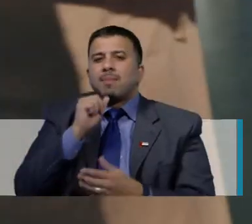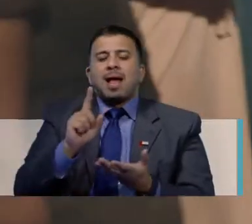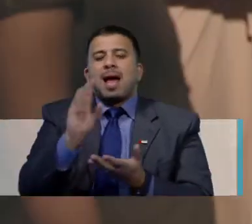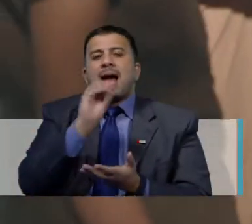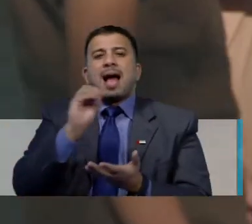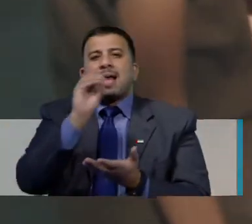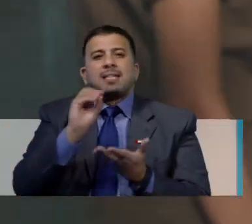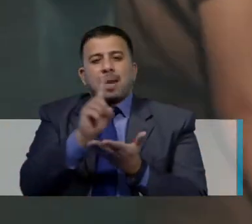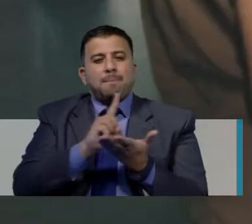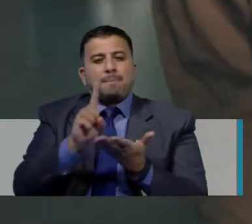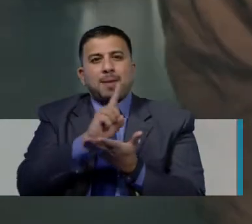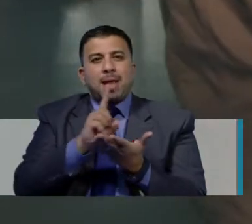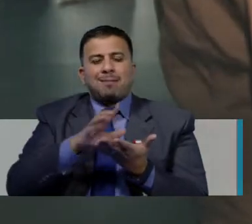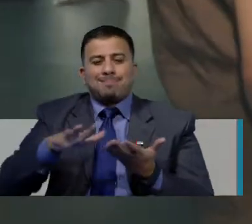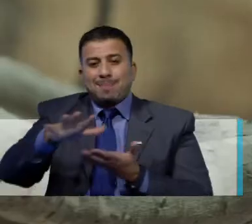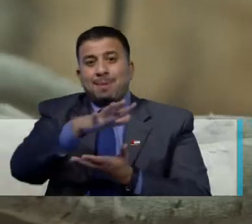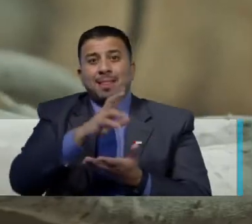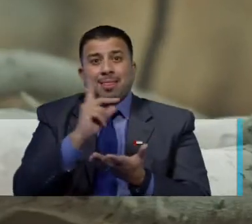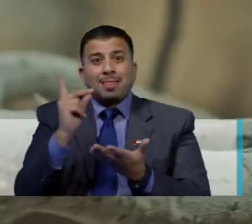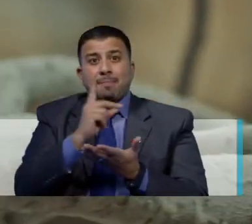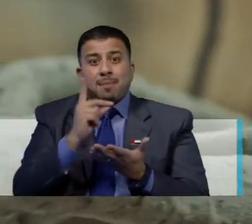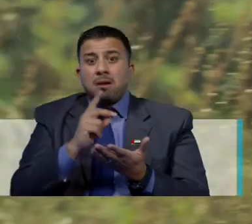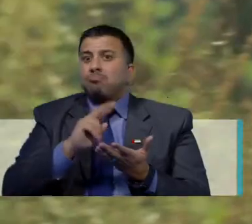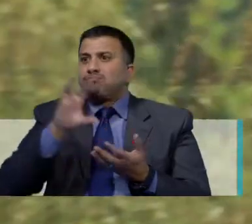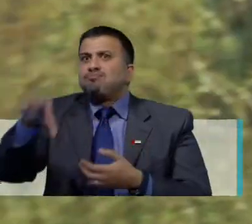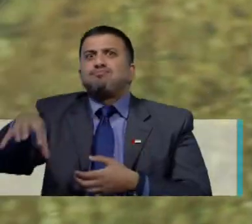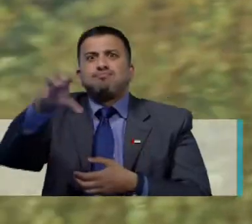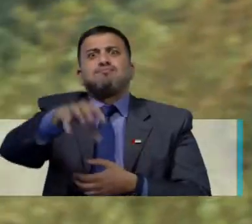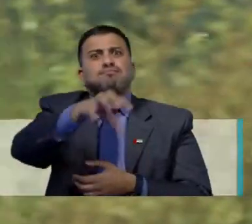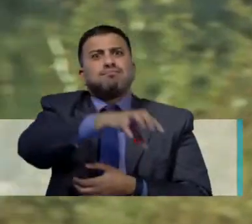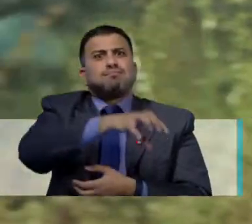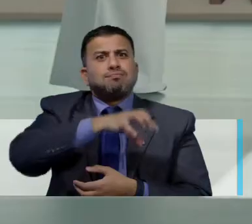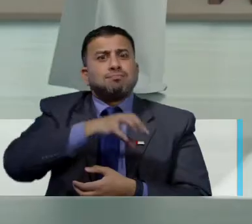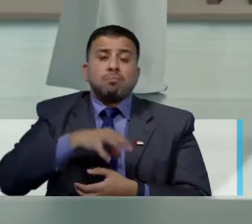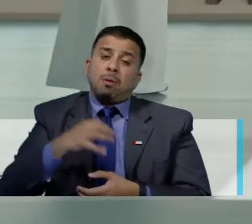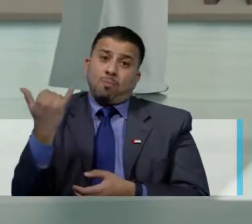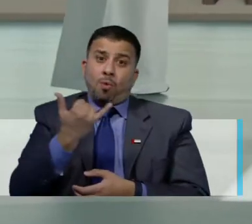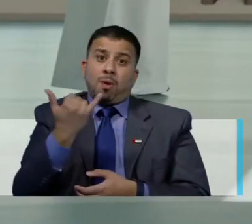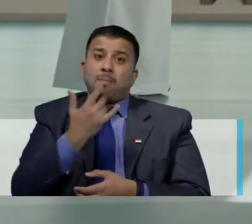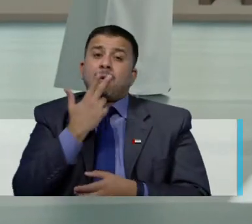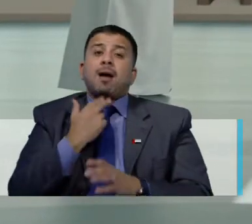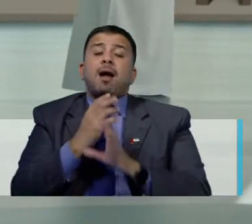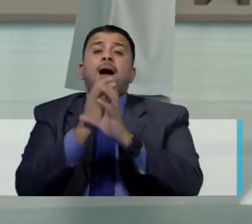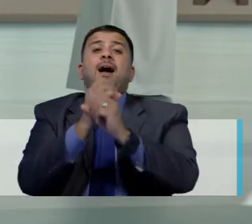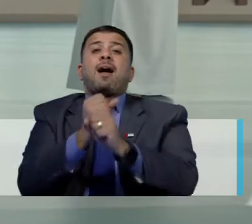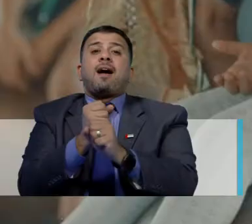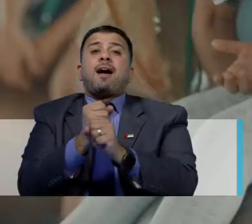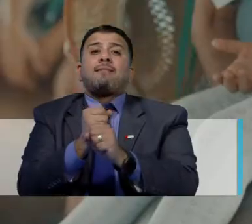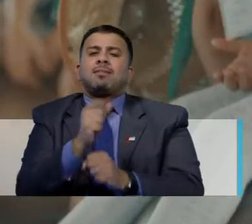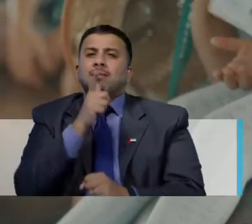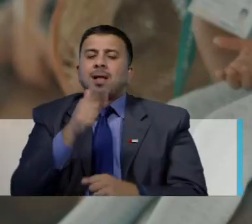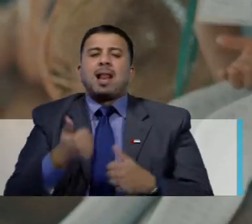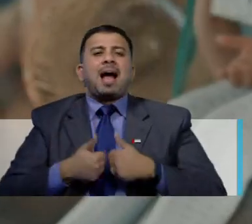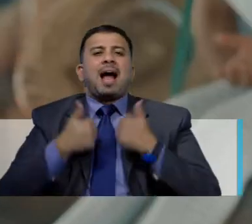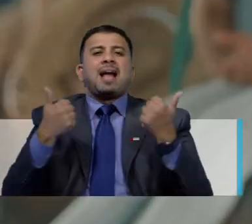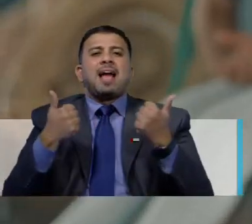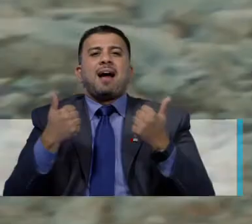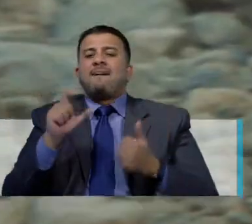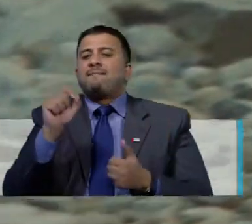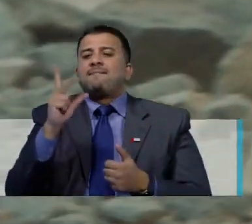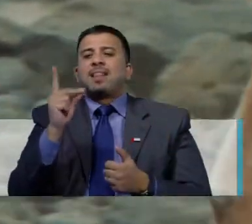والمحميات الطبيعية ومن خلال مرافقها المتنوعة تؤكد أهمية الحفاظ على المكونات الطبيعية والحياة